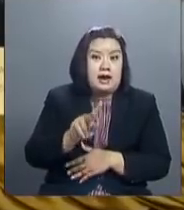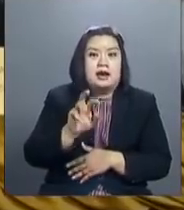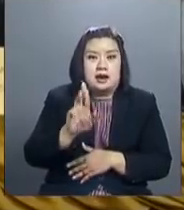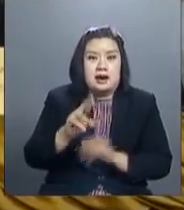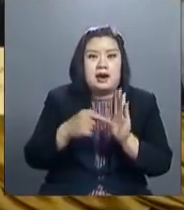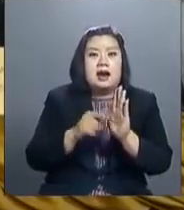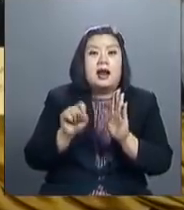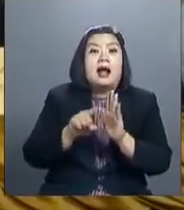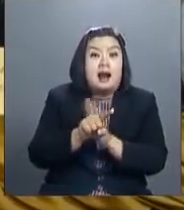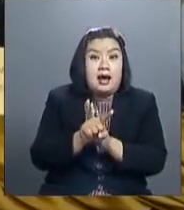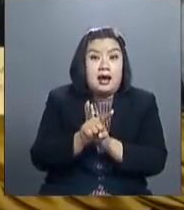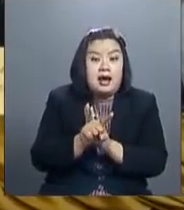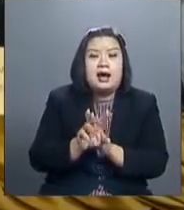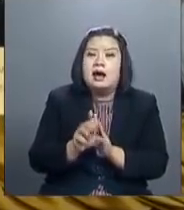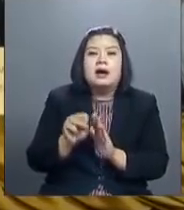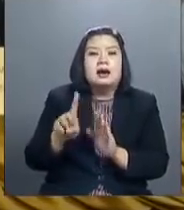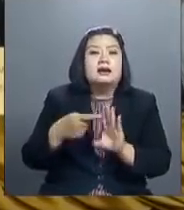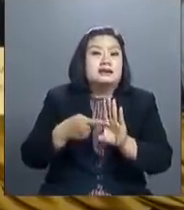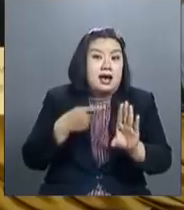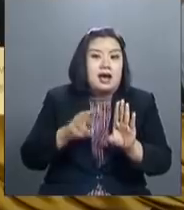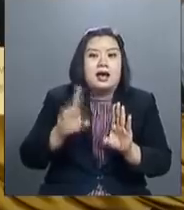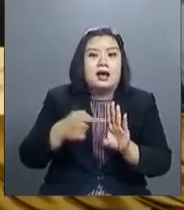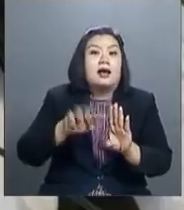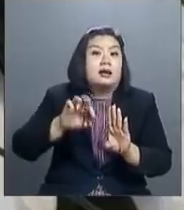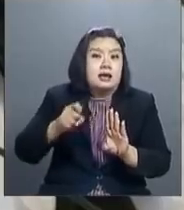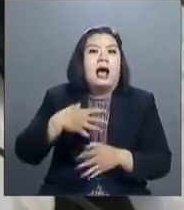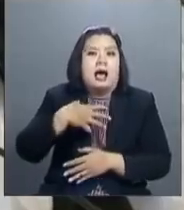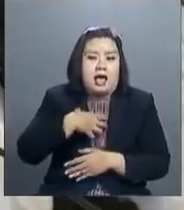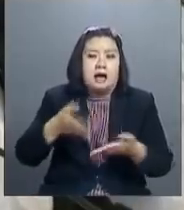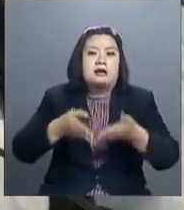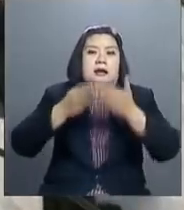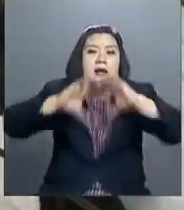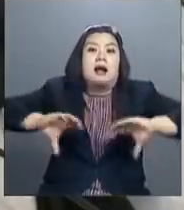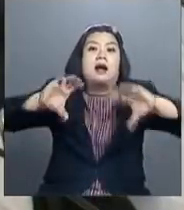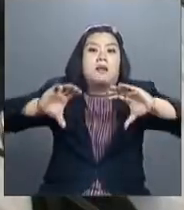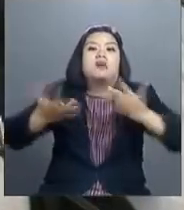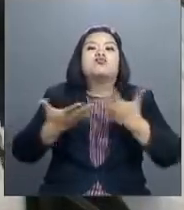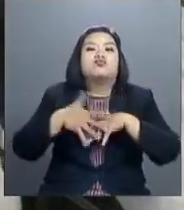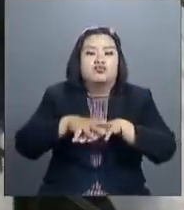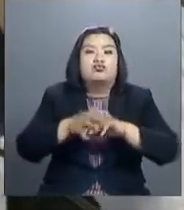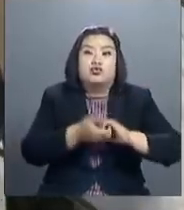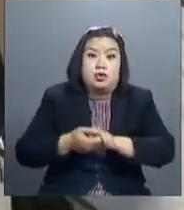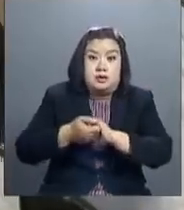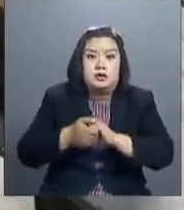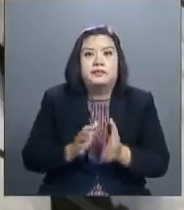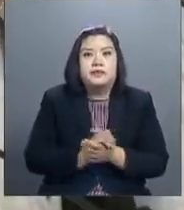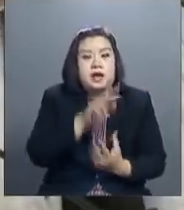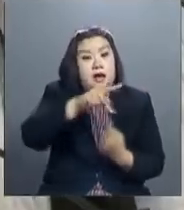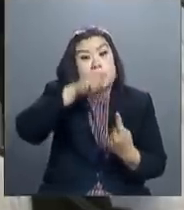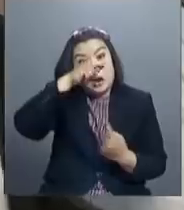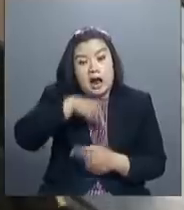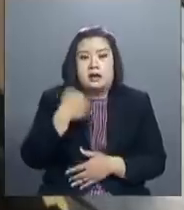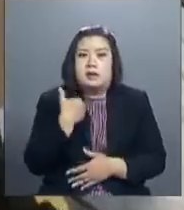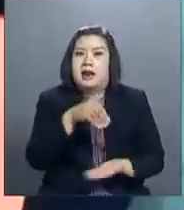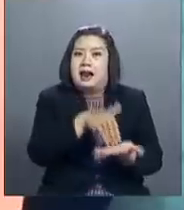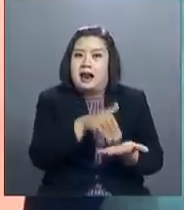มเดินเกมแบบแยกกันเดินรวมกันจัดตั้งรัฐบาลค่ะตามข้อสังเกตที่ว่าเพื่อไทยจะเป็นพรรคหลักมีพลตำรวจเอก